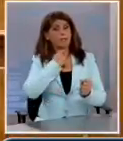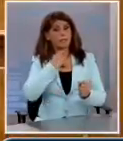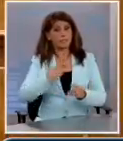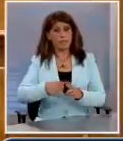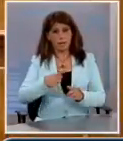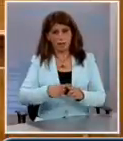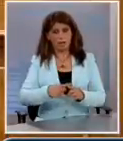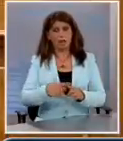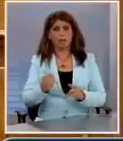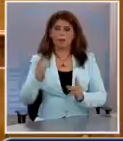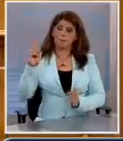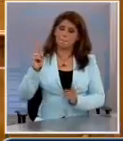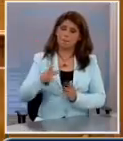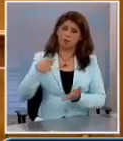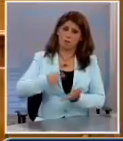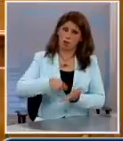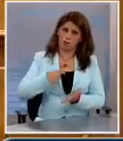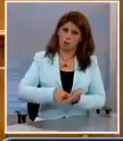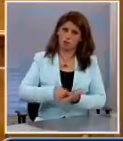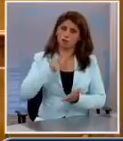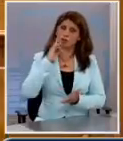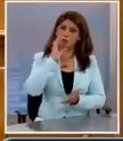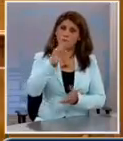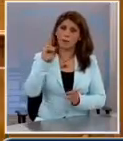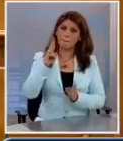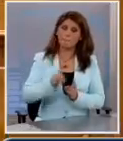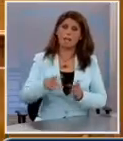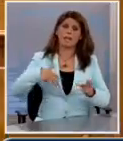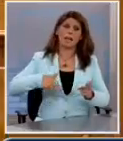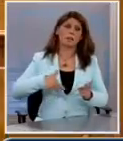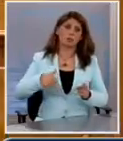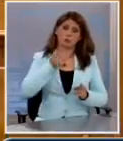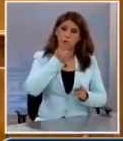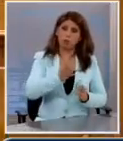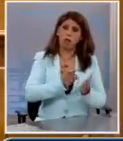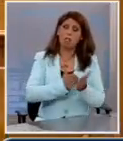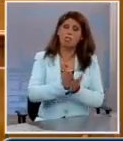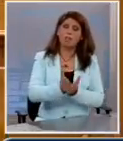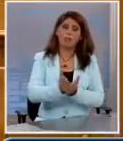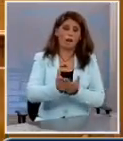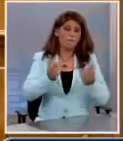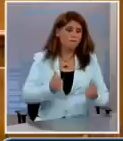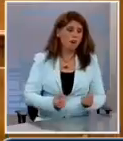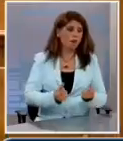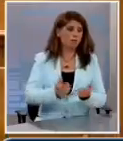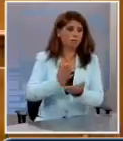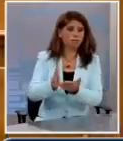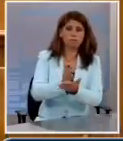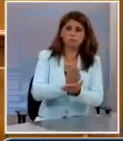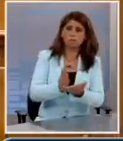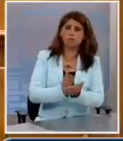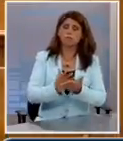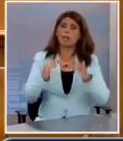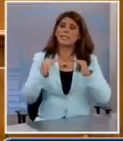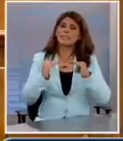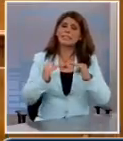Ελλάδα είναι μείωση της φορολογίας, στοχευμένη μείωση των κρατικών δαπανών, δίκαιη κατανομή των βαρών, σταθερό μακροοικονομικό